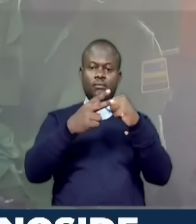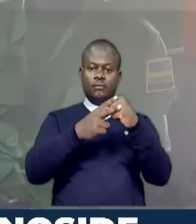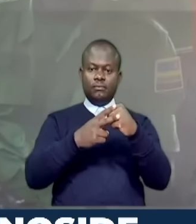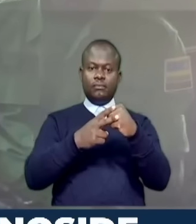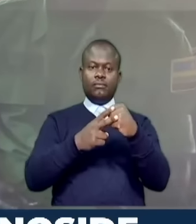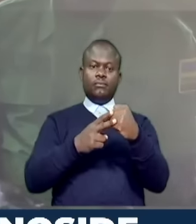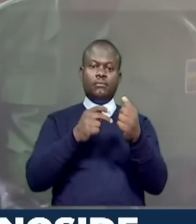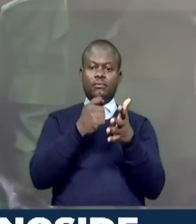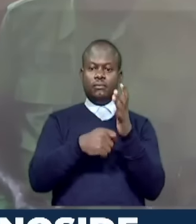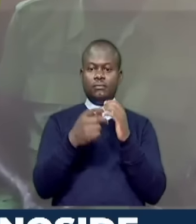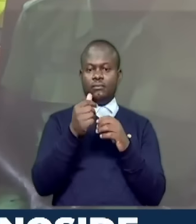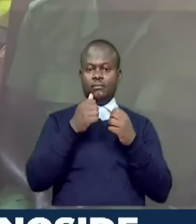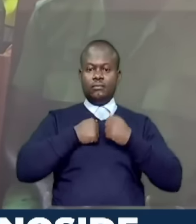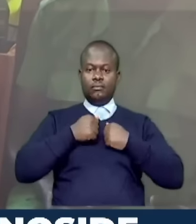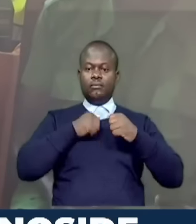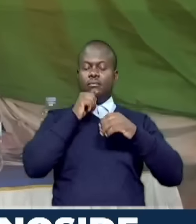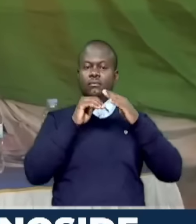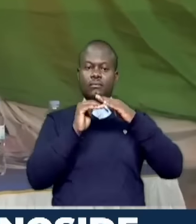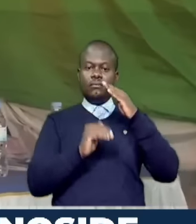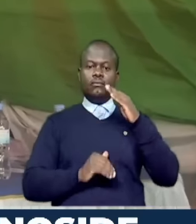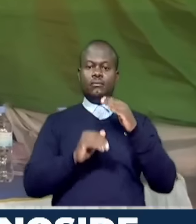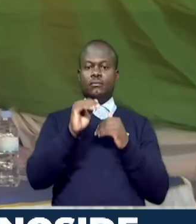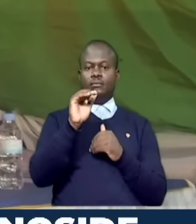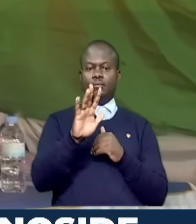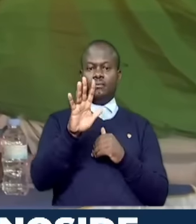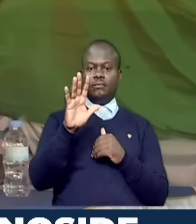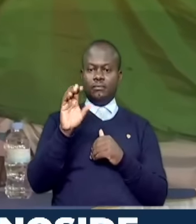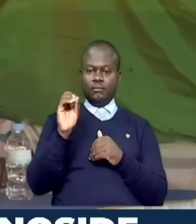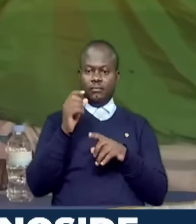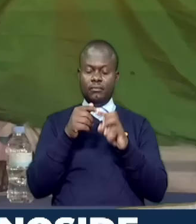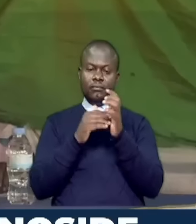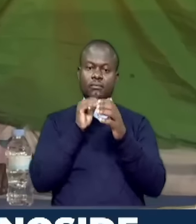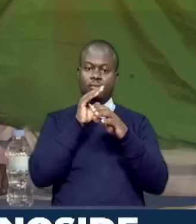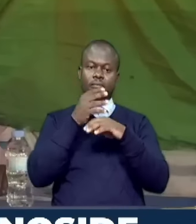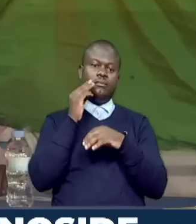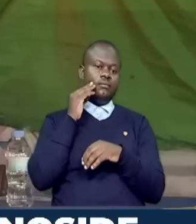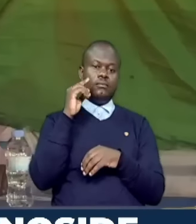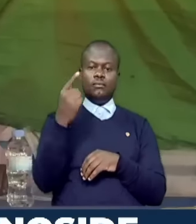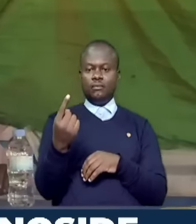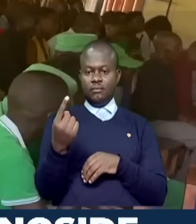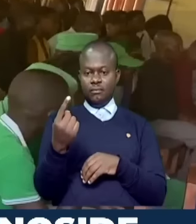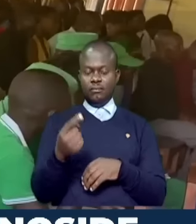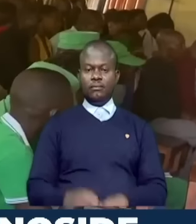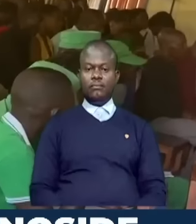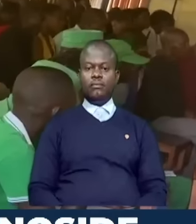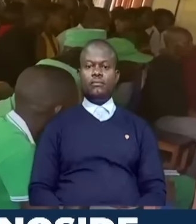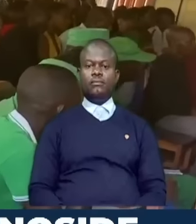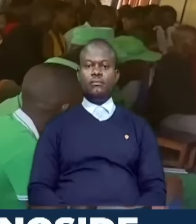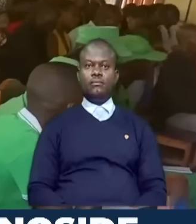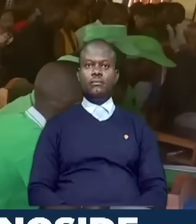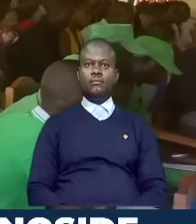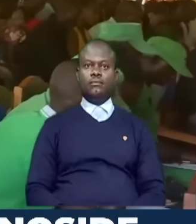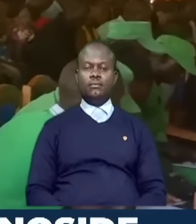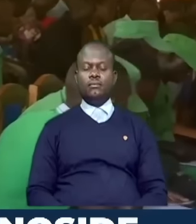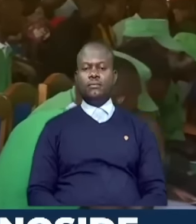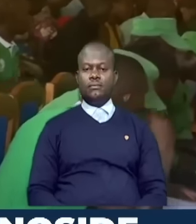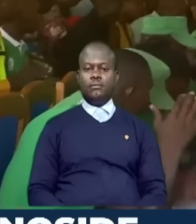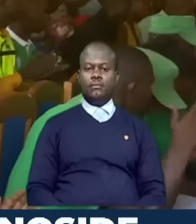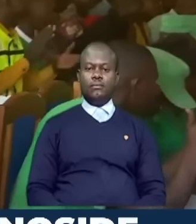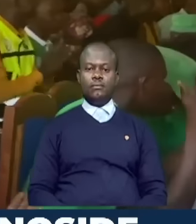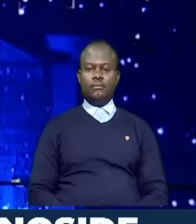n'ihazabu y'amafaranga y'u Rwanda atari munsi y'ibihumbi magana atanu ariko atarenze miliyoni imwe. Hansine Mutesi, Karere ka